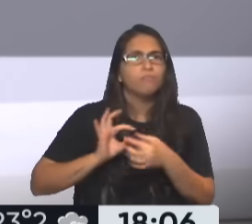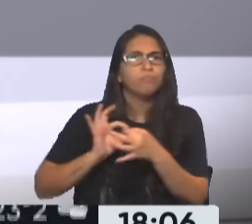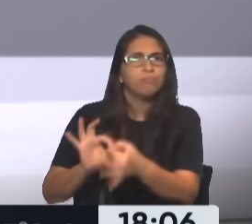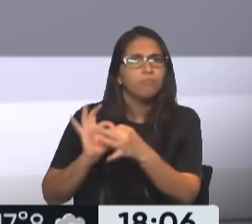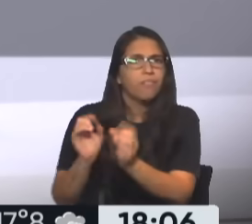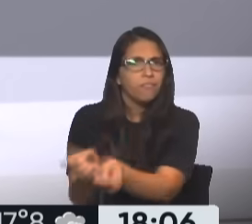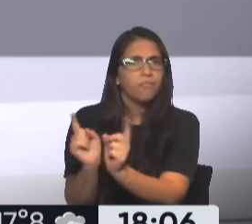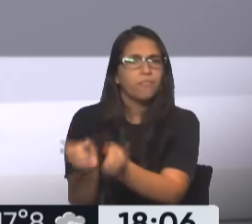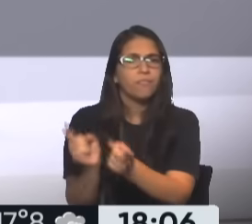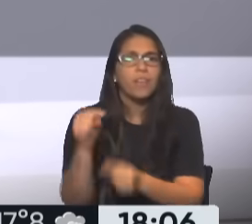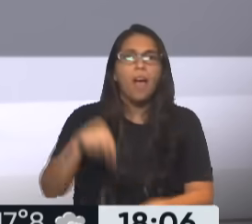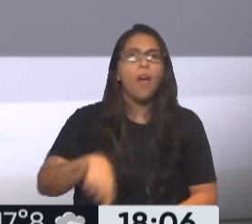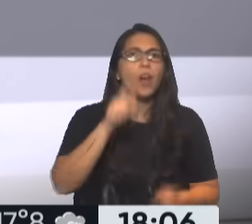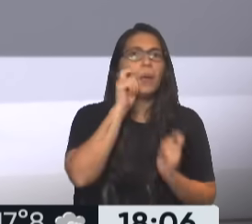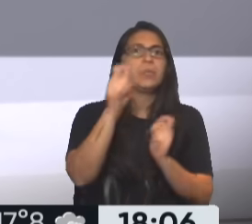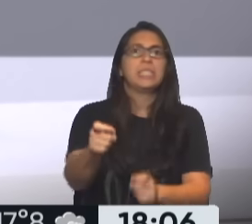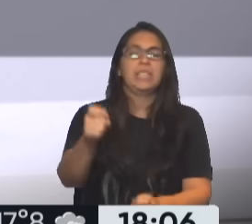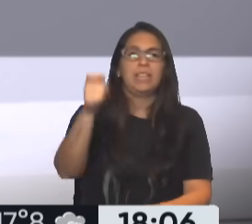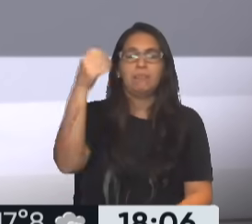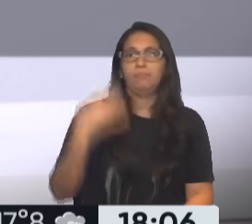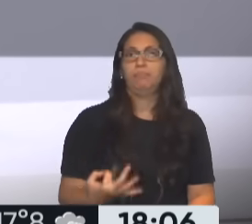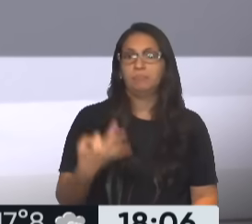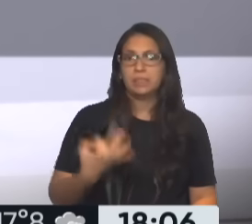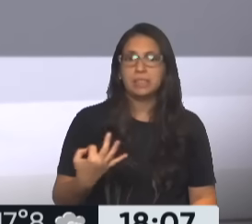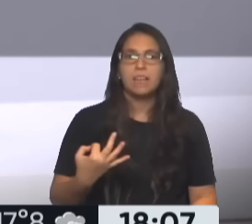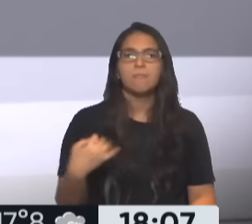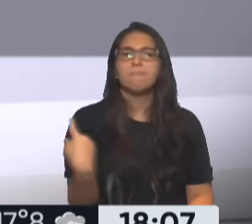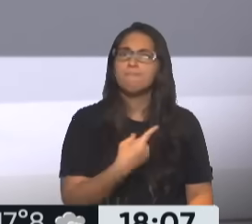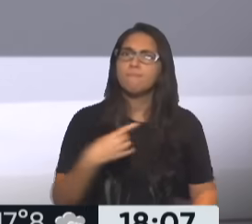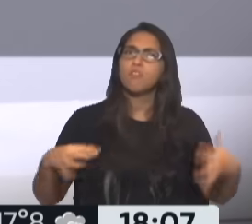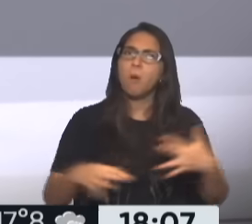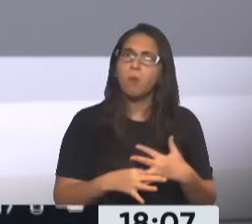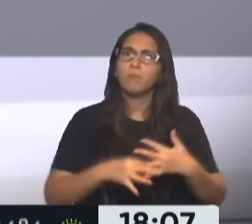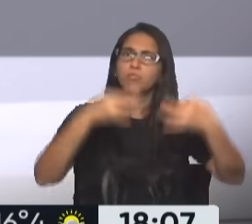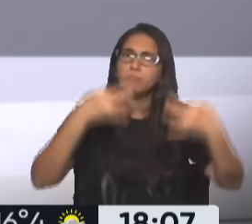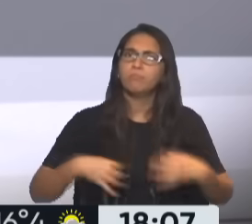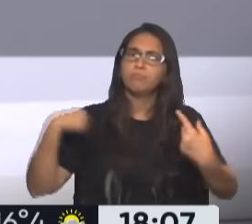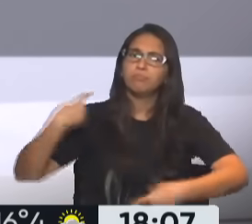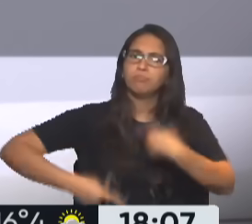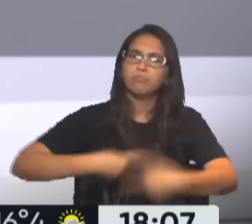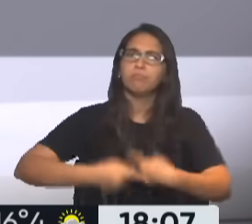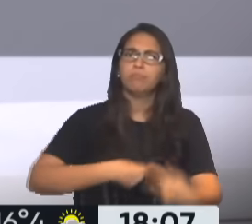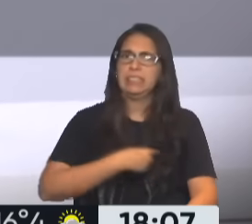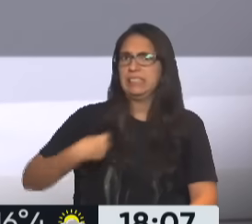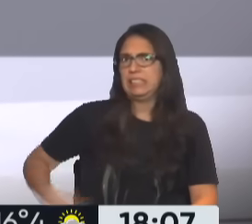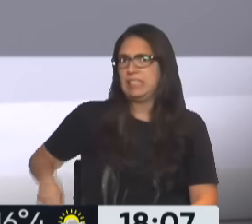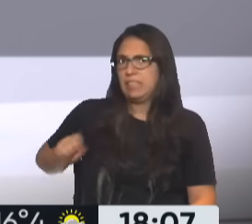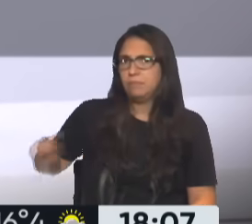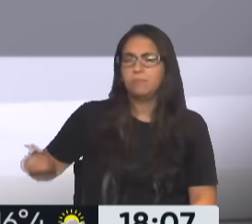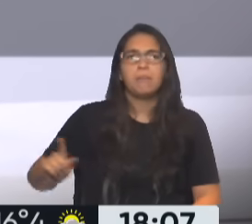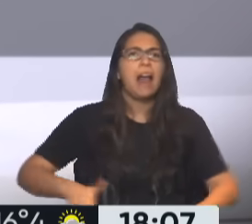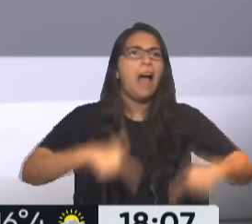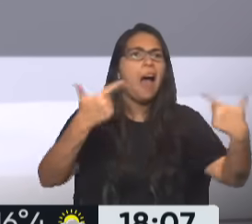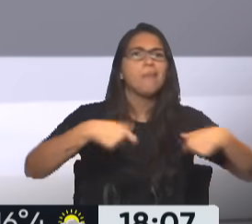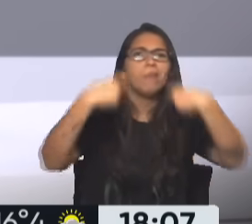vu de cette histoire complexe, nous accueillons favorablement les engagements des autorités chinoises à s'abstenir de vendre toute arme ou toute aide à Moscou et à